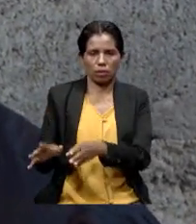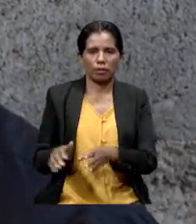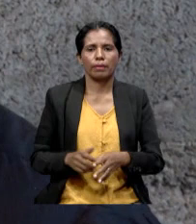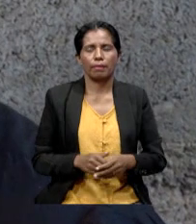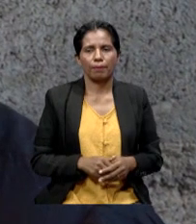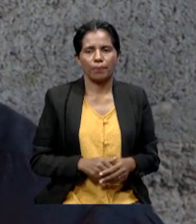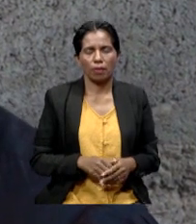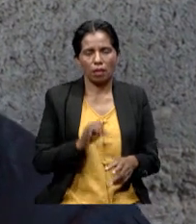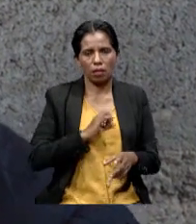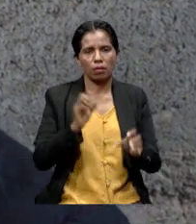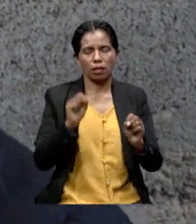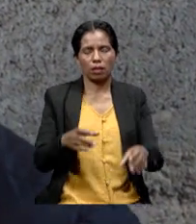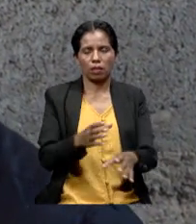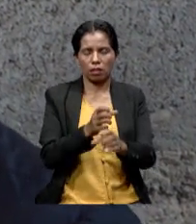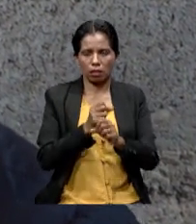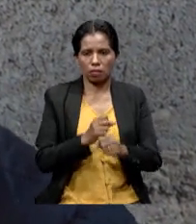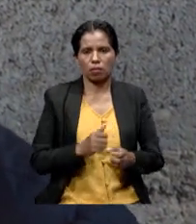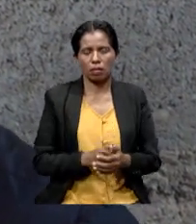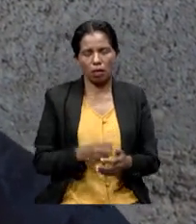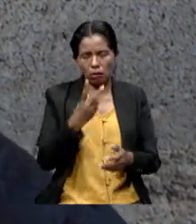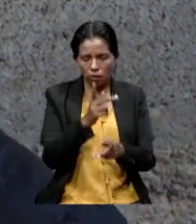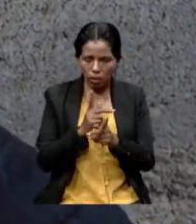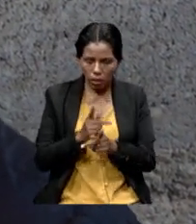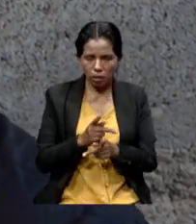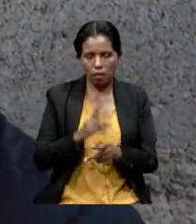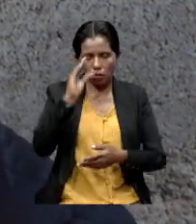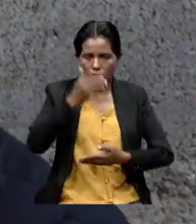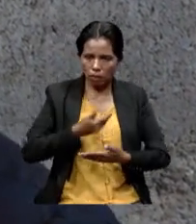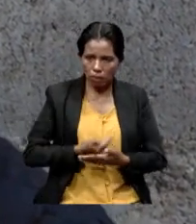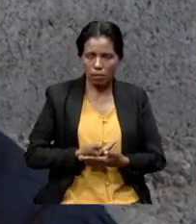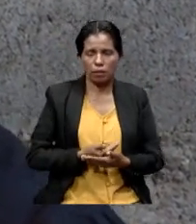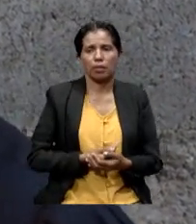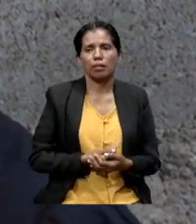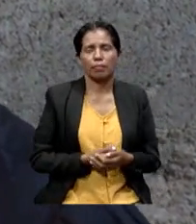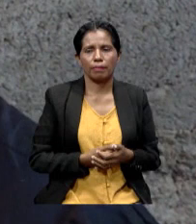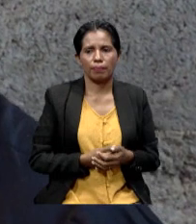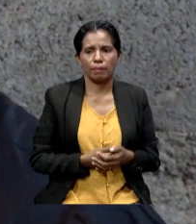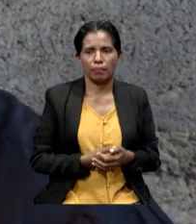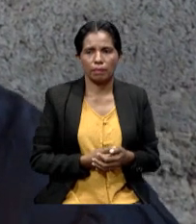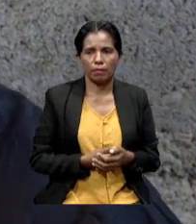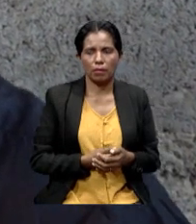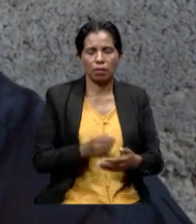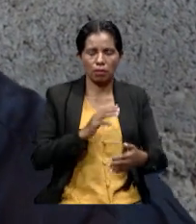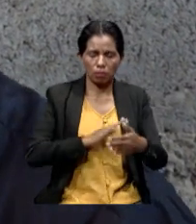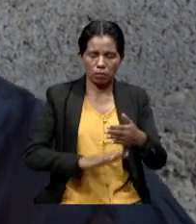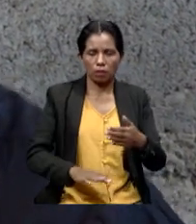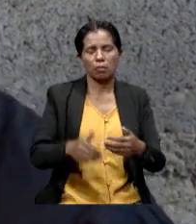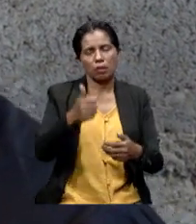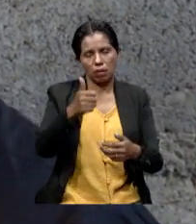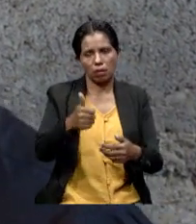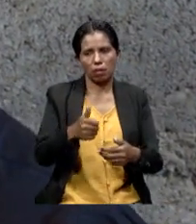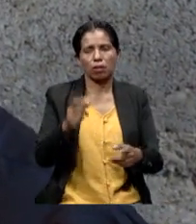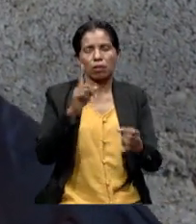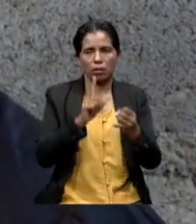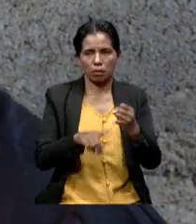Ore ni ha. Ni o permeir kan hansa ni no muris mai me dia kena sane to ikusan